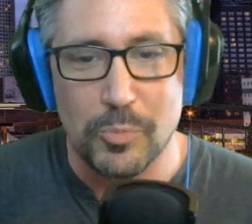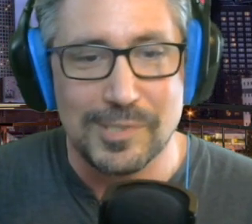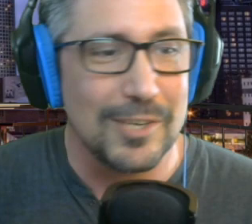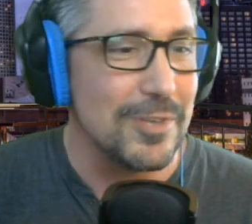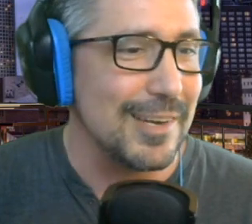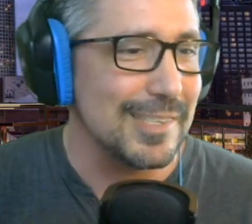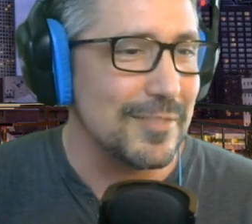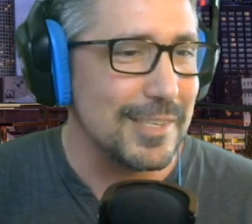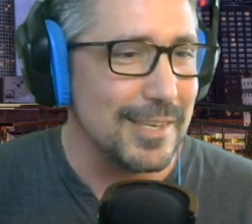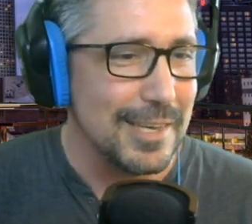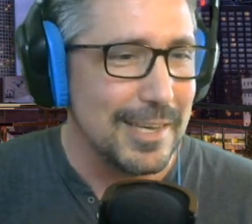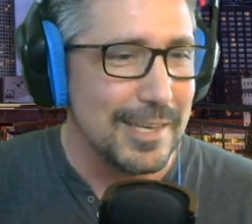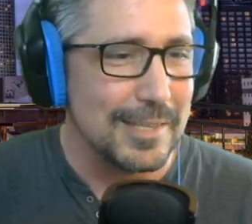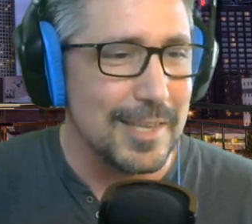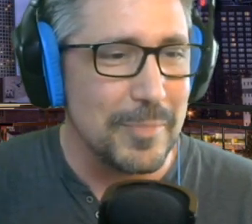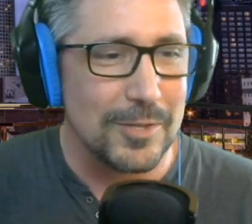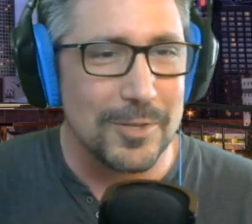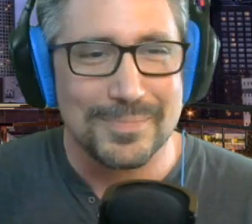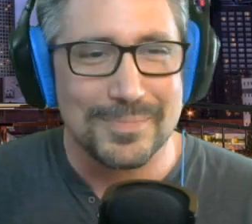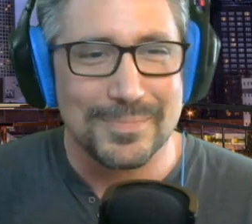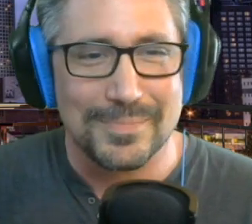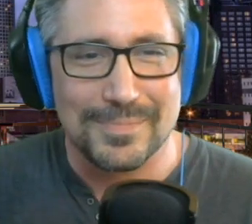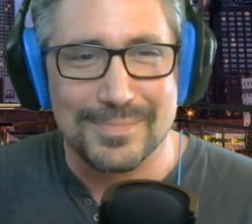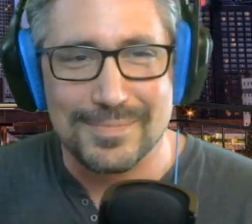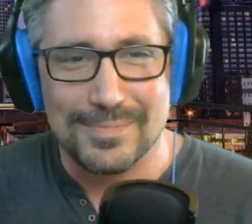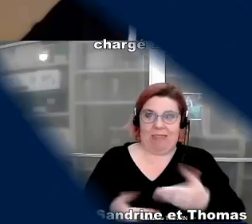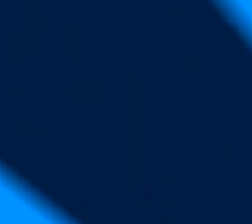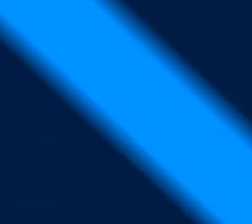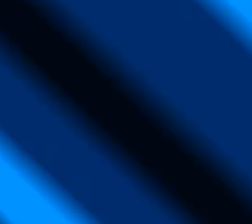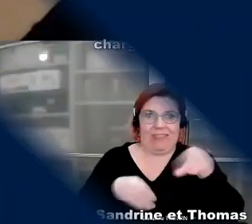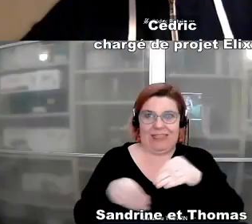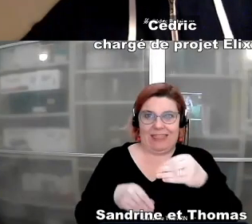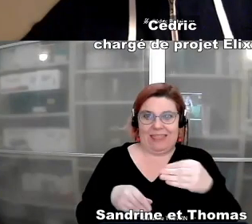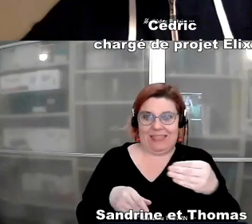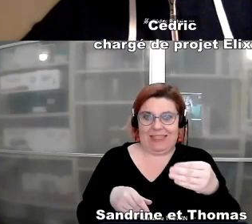je vous propose d'accueillir les invités dès maintenant.